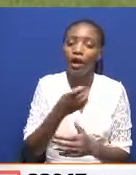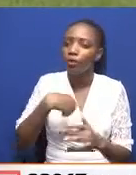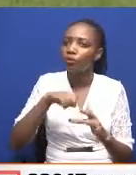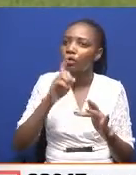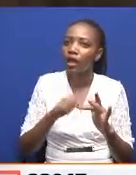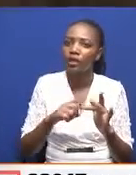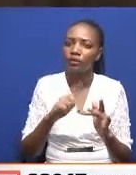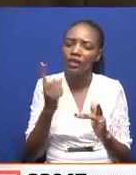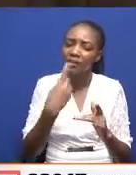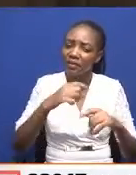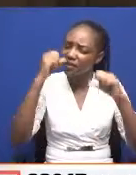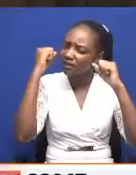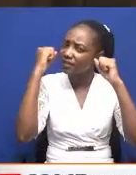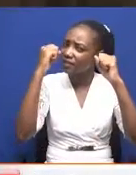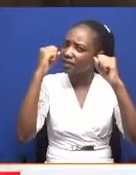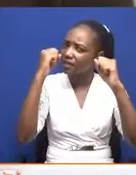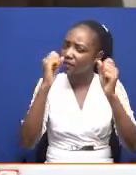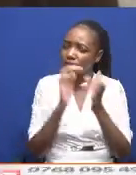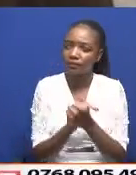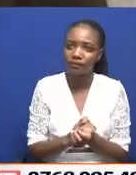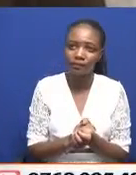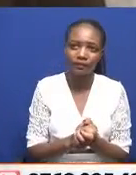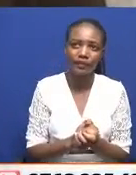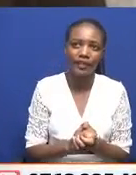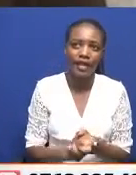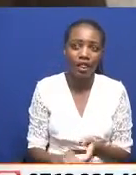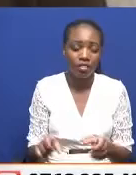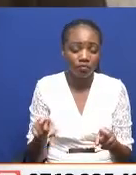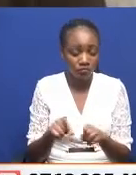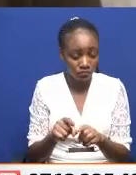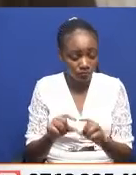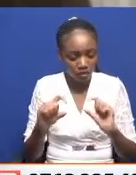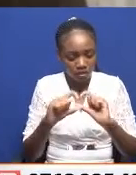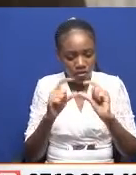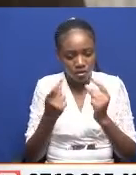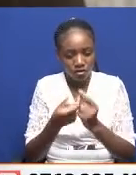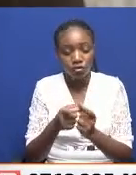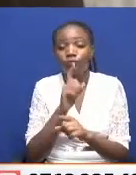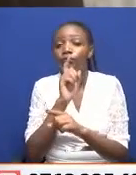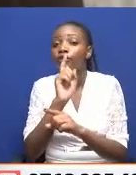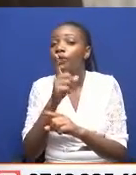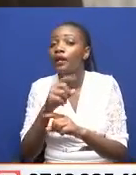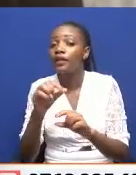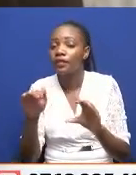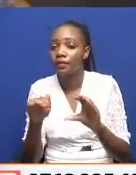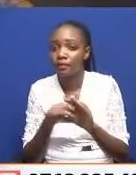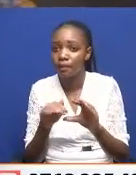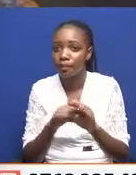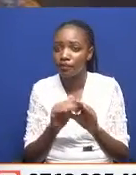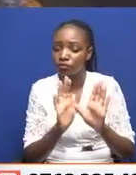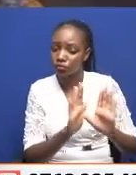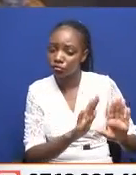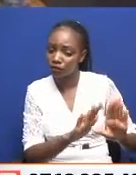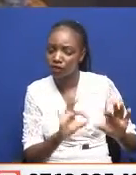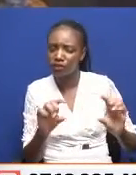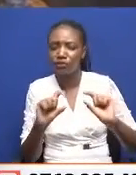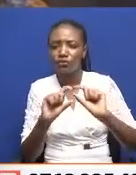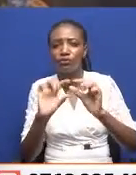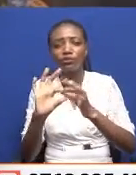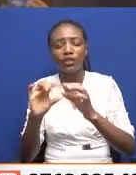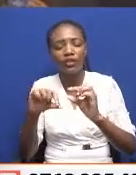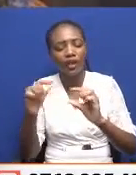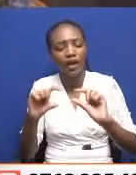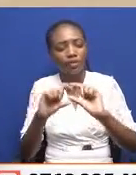kwa maandamano. Hata hivyo kundi hilo linapowaonya wanachama wake kutojiunga na kundi hasimu, wajane na watu wenye ulemavu kiongozwa na